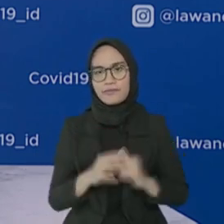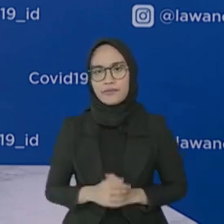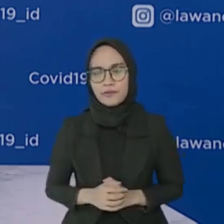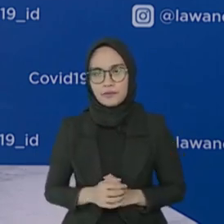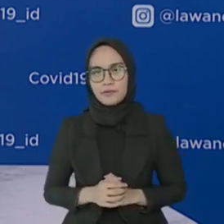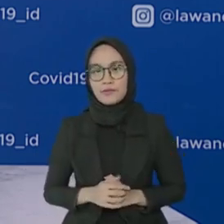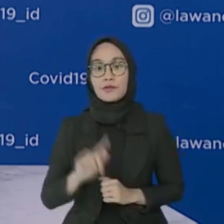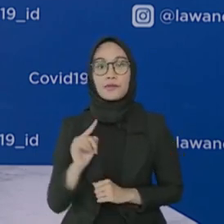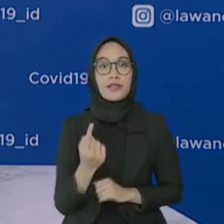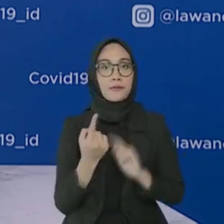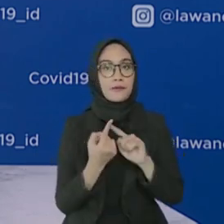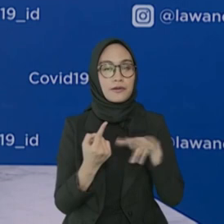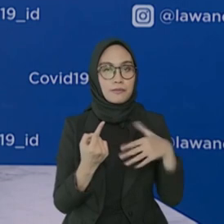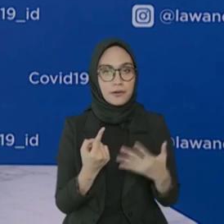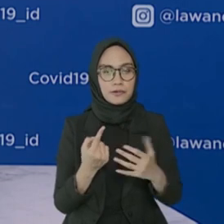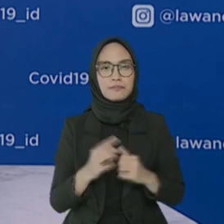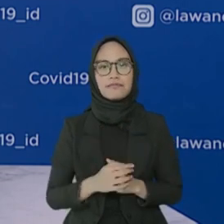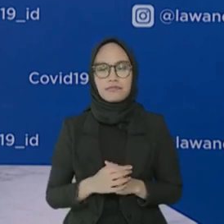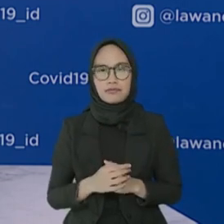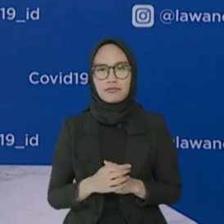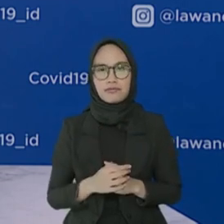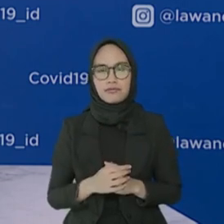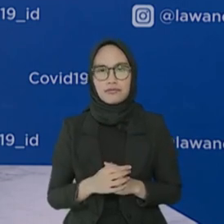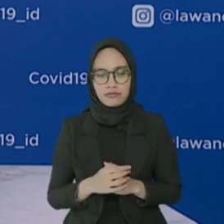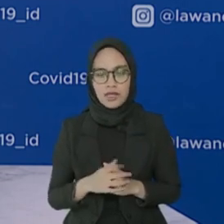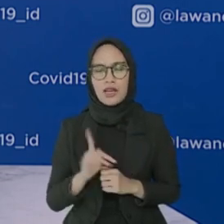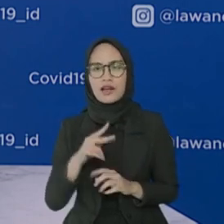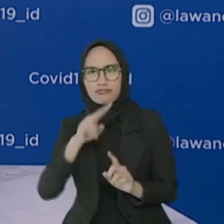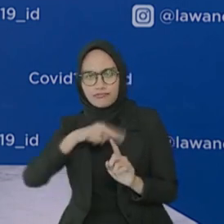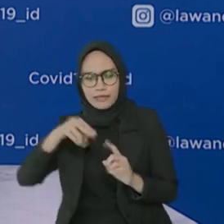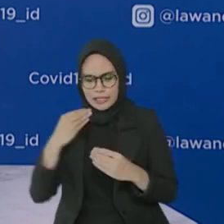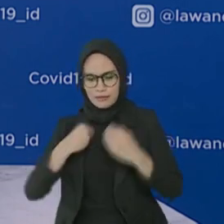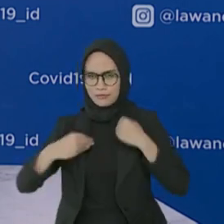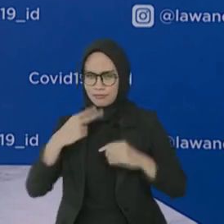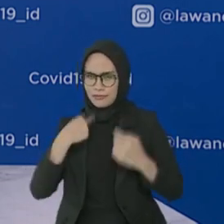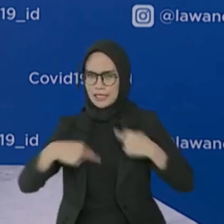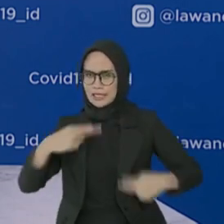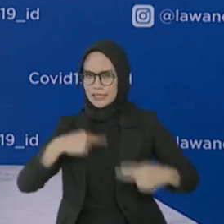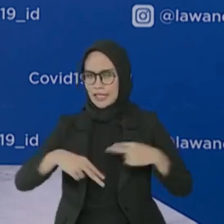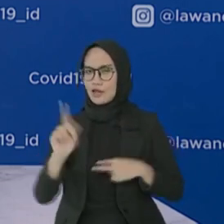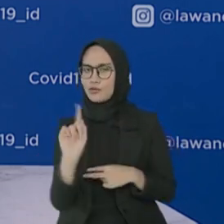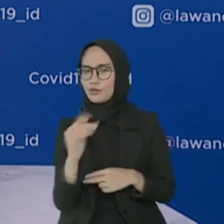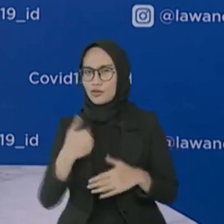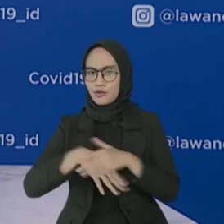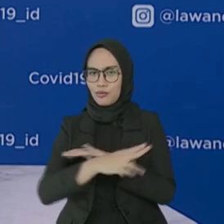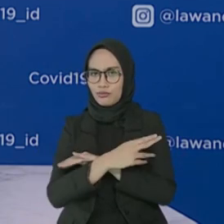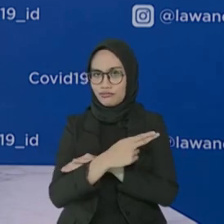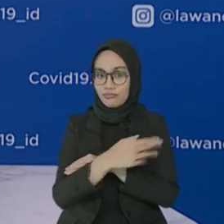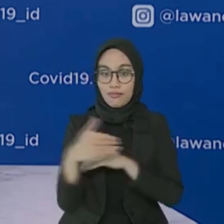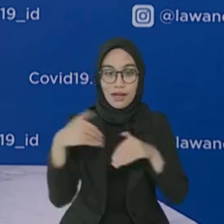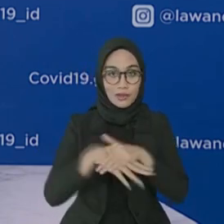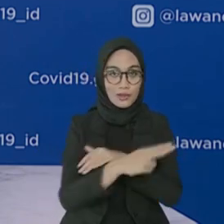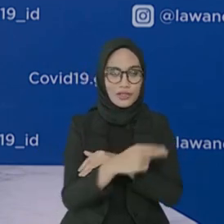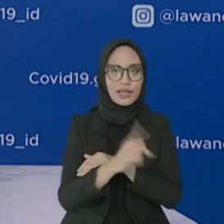tahapan yang pertama pemeriksaan persyaratan dan skrining kesehatan dasar di pintu kedatangan Kemudian yang kedua